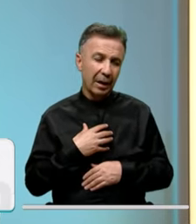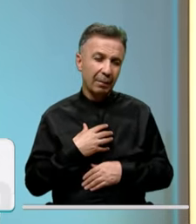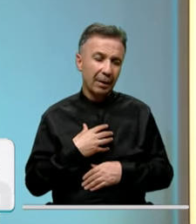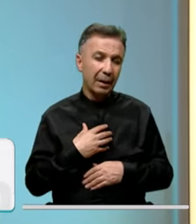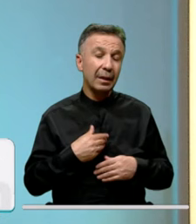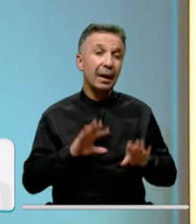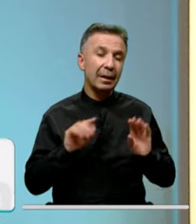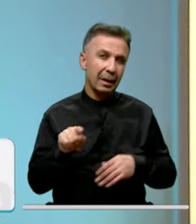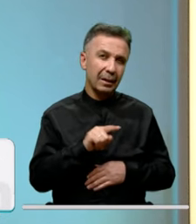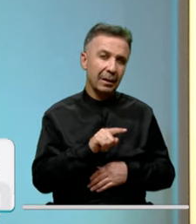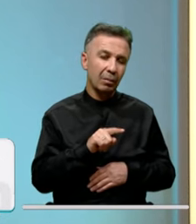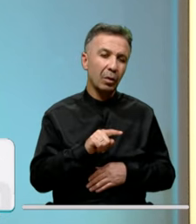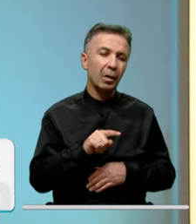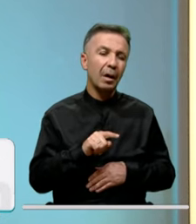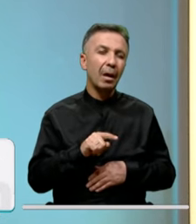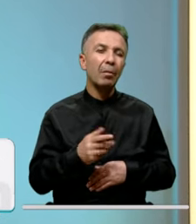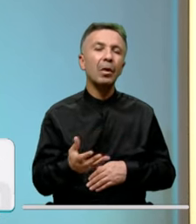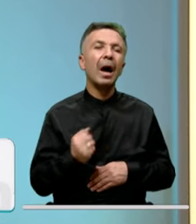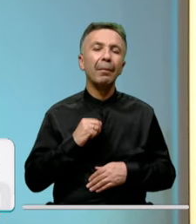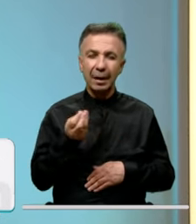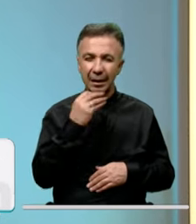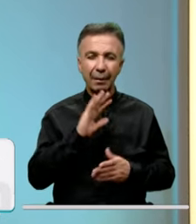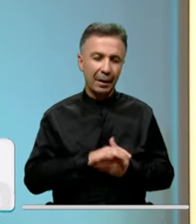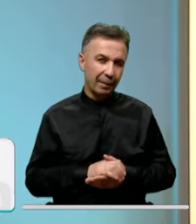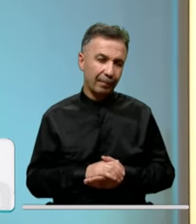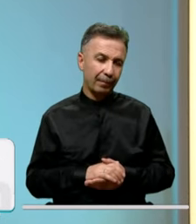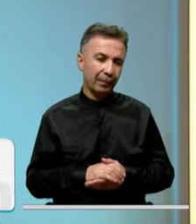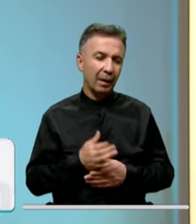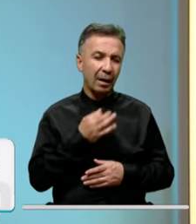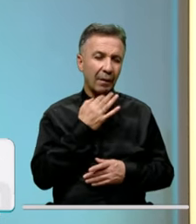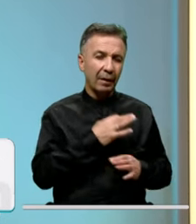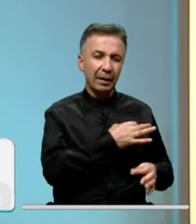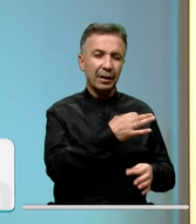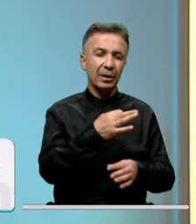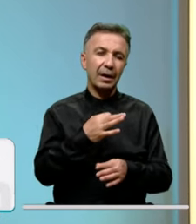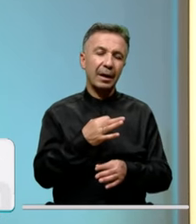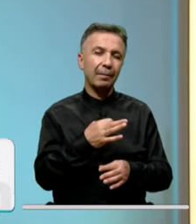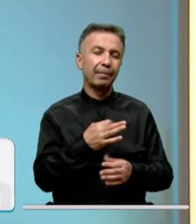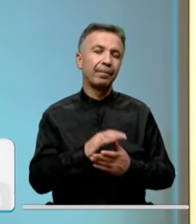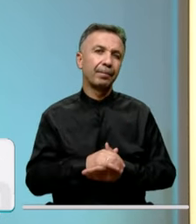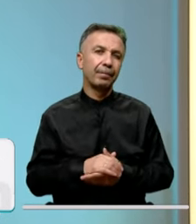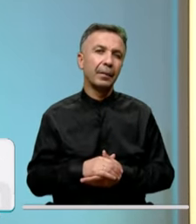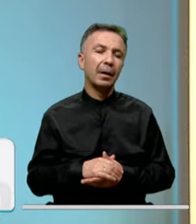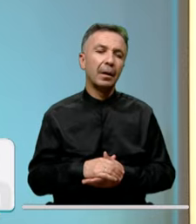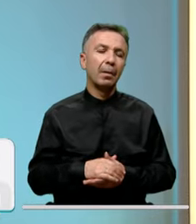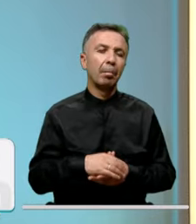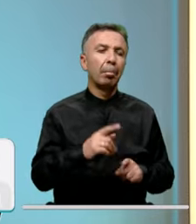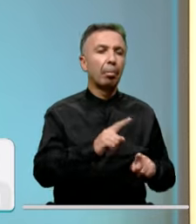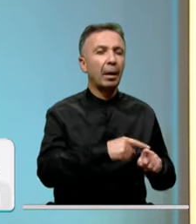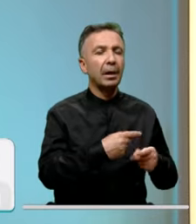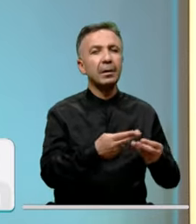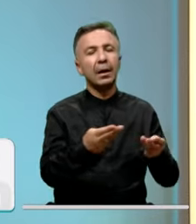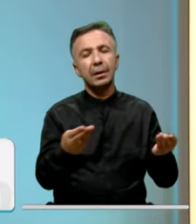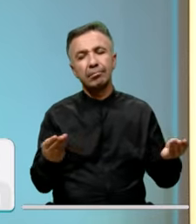değilseniz bunu cebinize koymayın, cüzdanınıza koymayın. Fakir, fukara, ihtiyaç sahibi olan insanlara verin, dağıtın